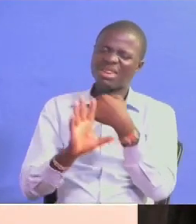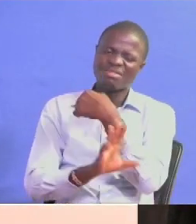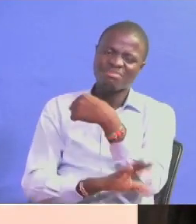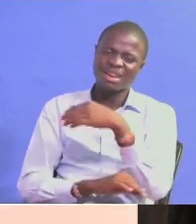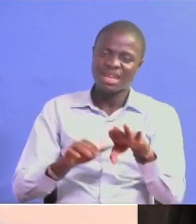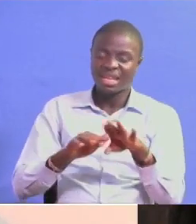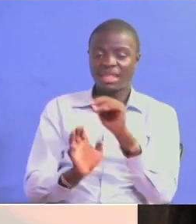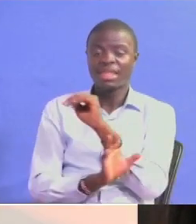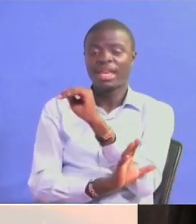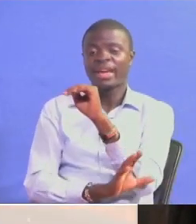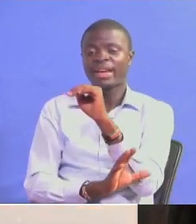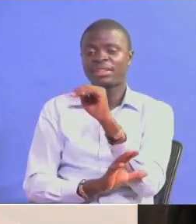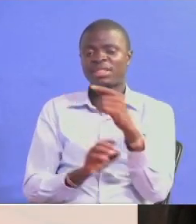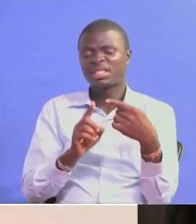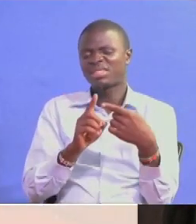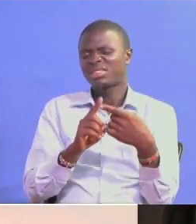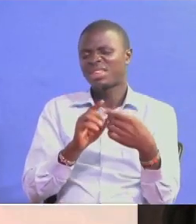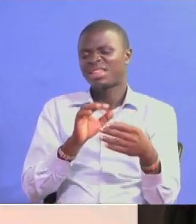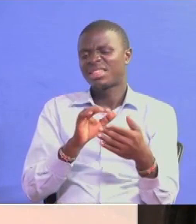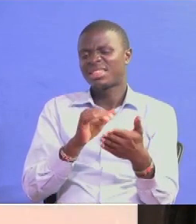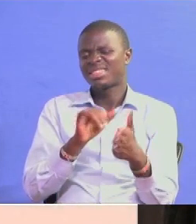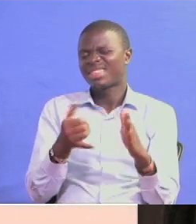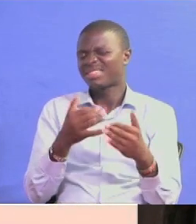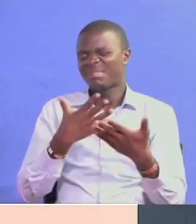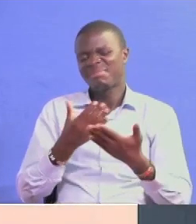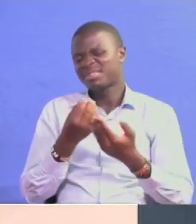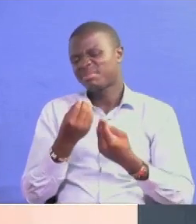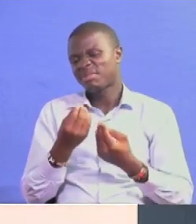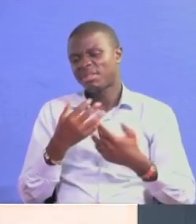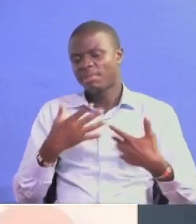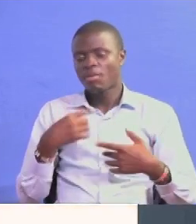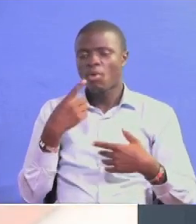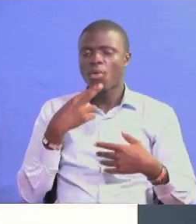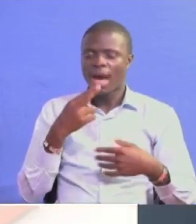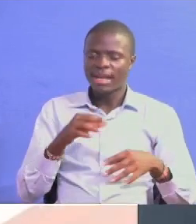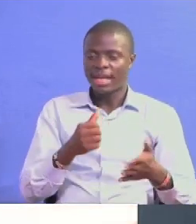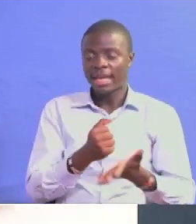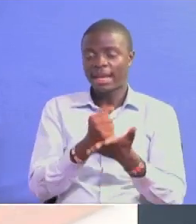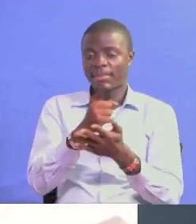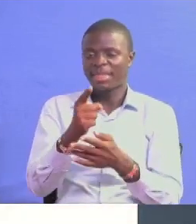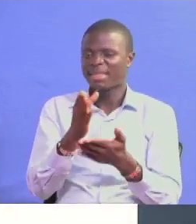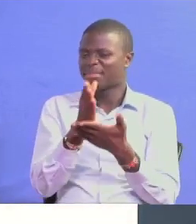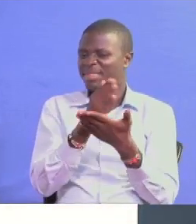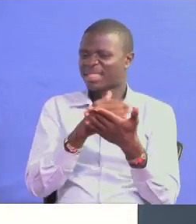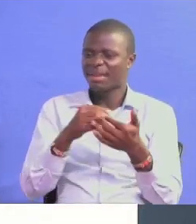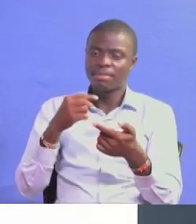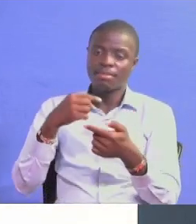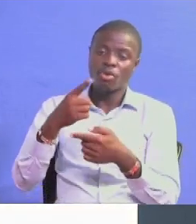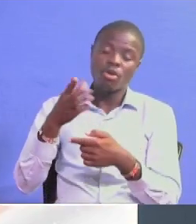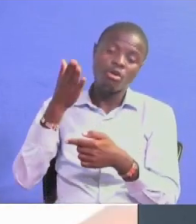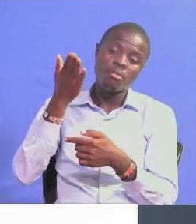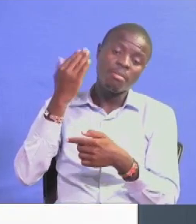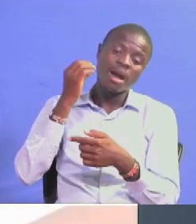kutegemea utu na ukarimu wa hudumu wa afya wachache wa kuwahudumia, huku wengine wakikosa budi hila kurejea nyumbani